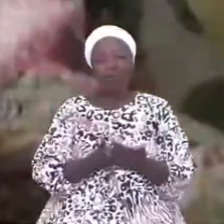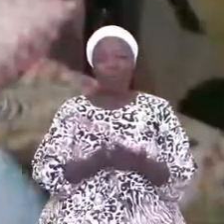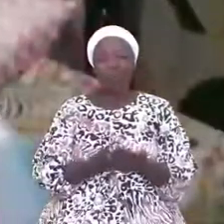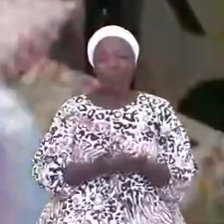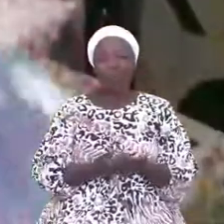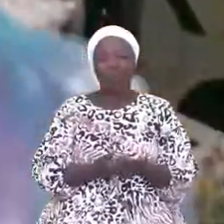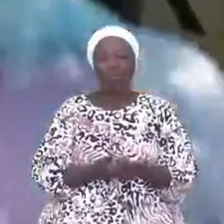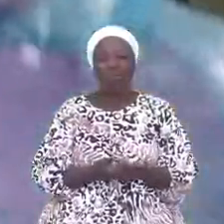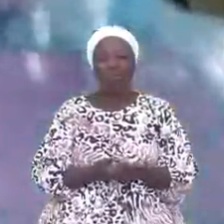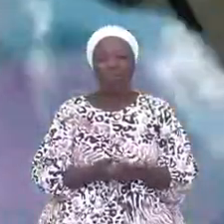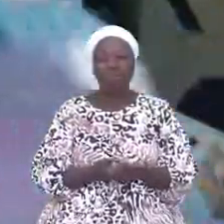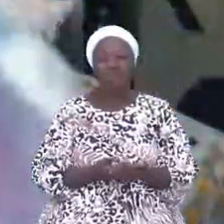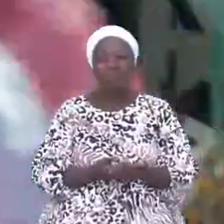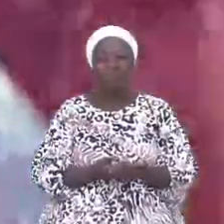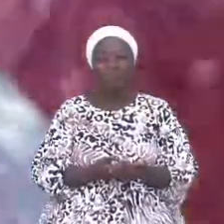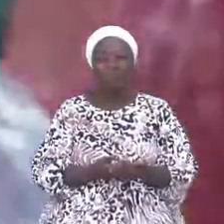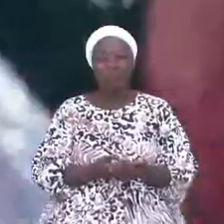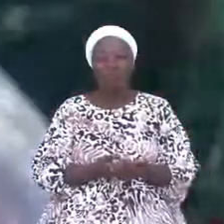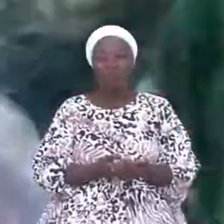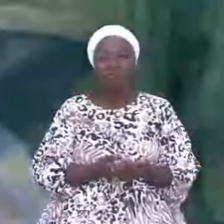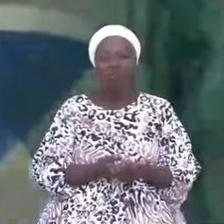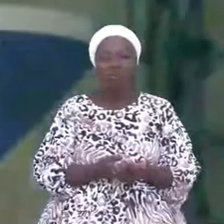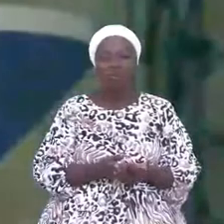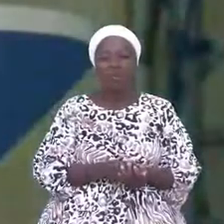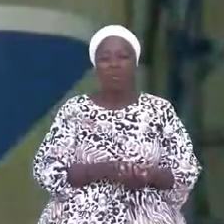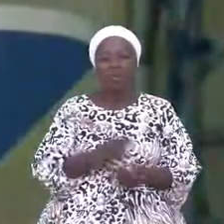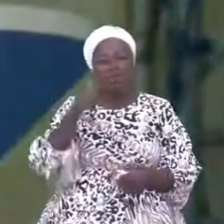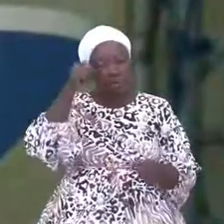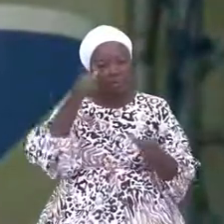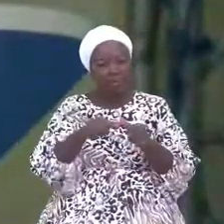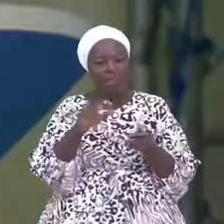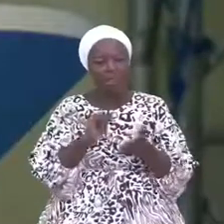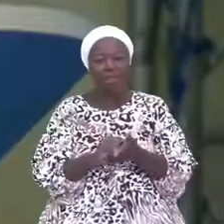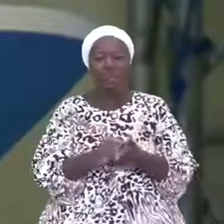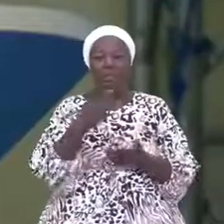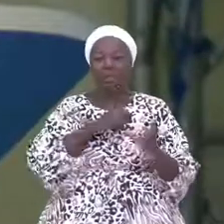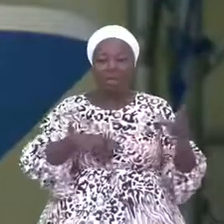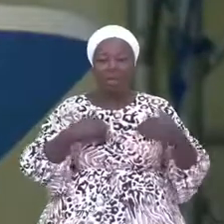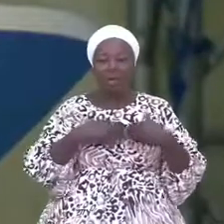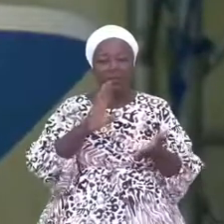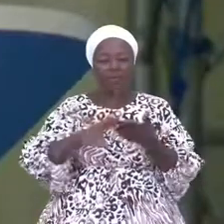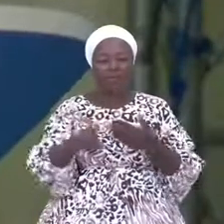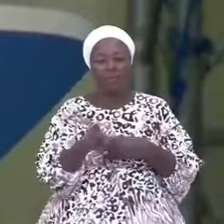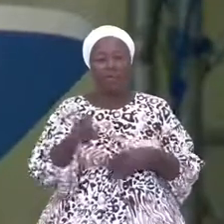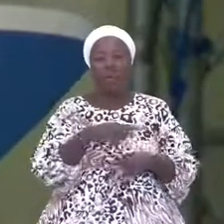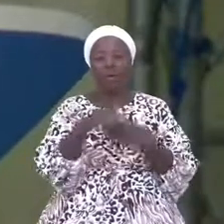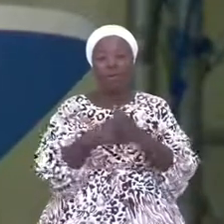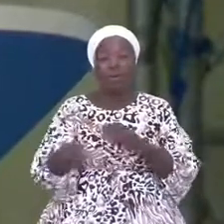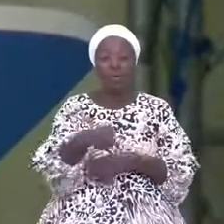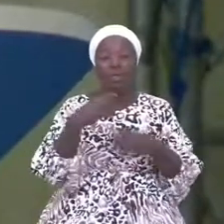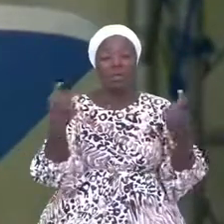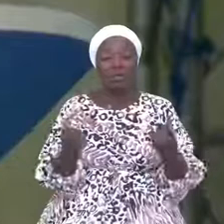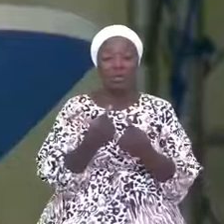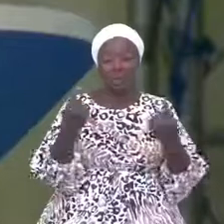de s'identifier et qui veulent servir le Seigneur. Dieu les a pardonnés. Le serviteur du Seigneur va prier, a déjà prié pour eux. Ils